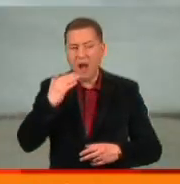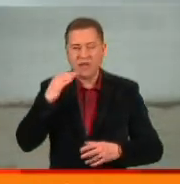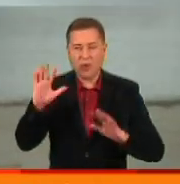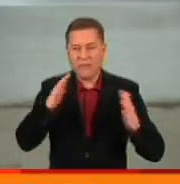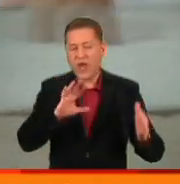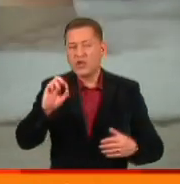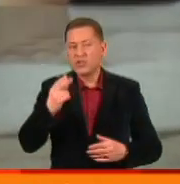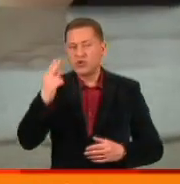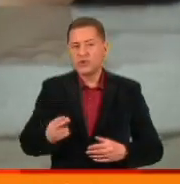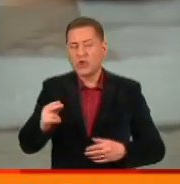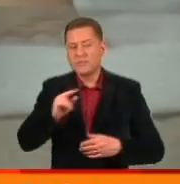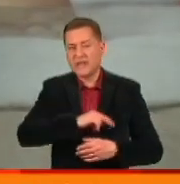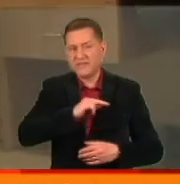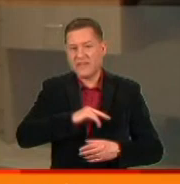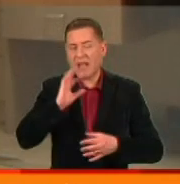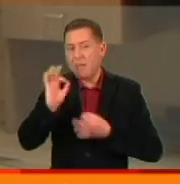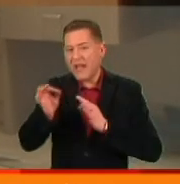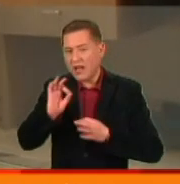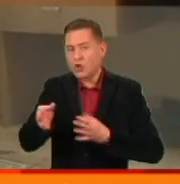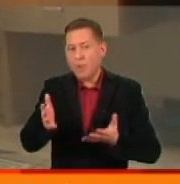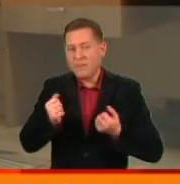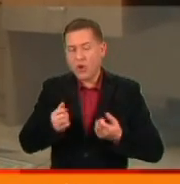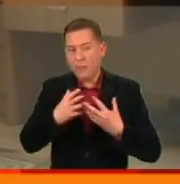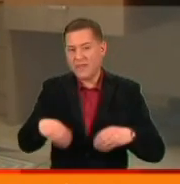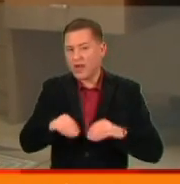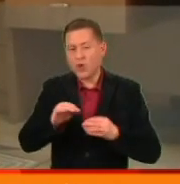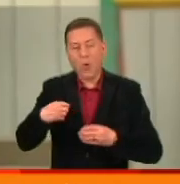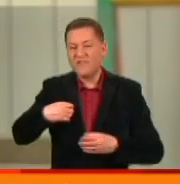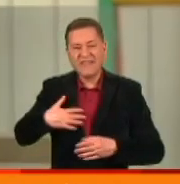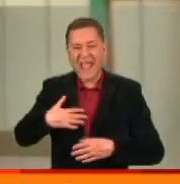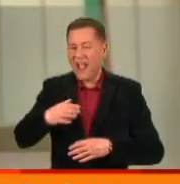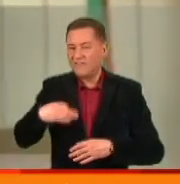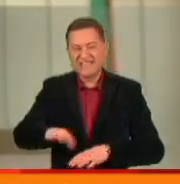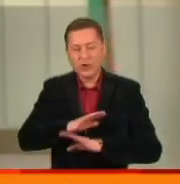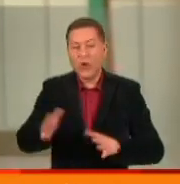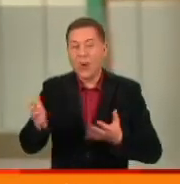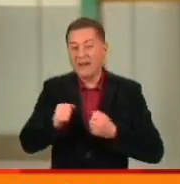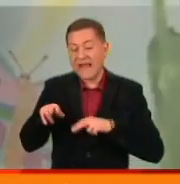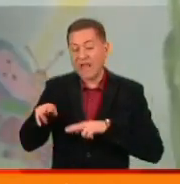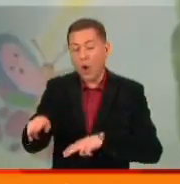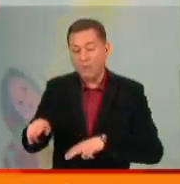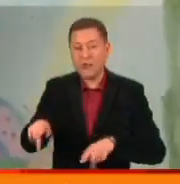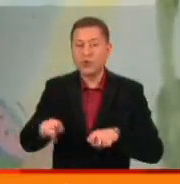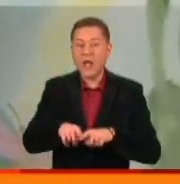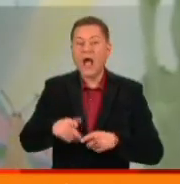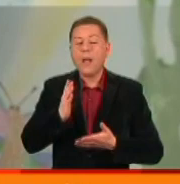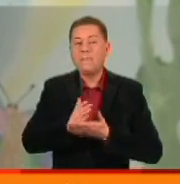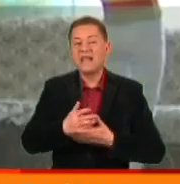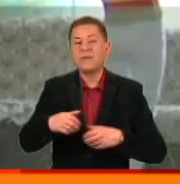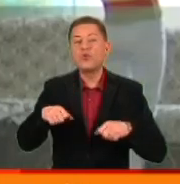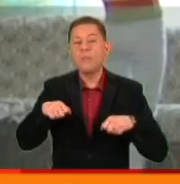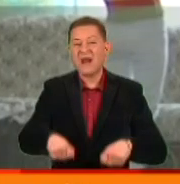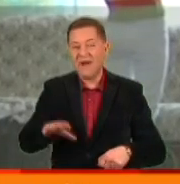саме соцпрацівники рекомендують прийомним родинам не всиновлювати дітей, а брати над ними опіку, бо так вони матимуть право на